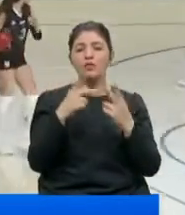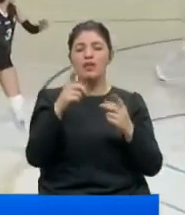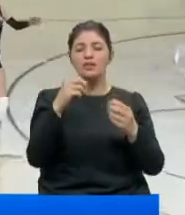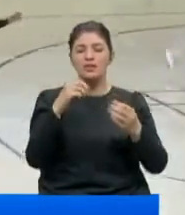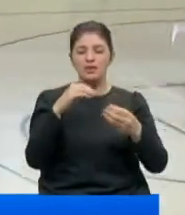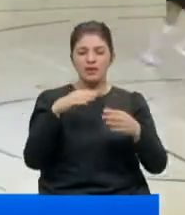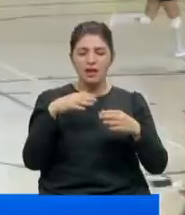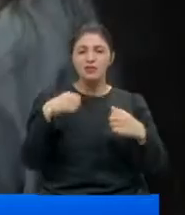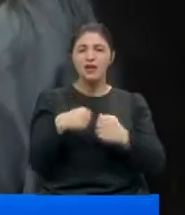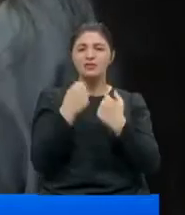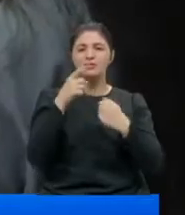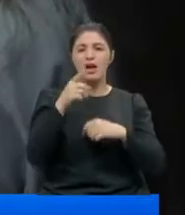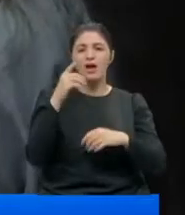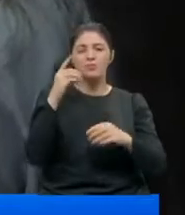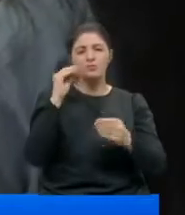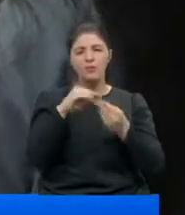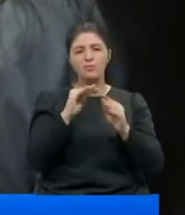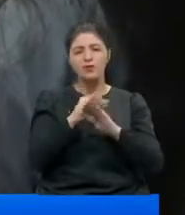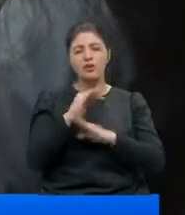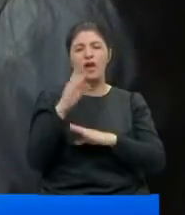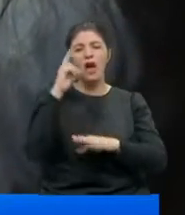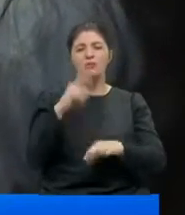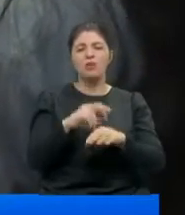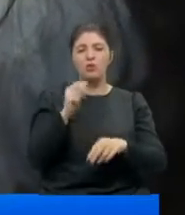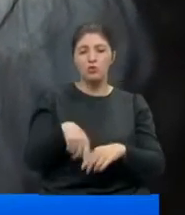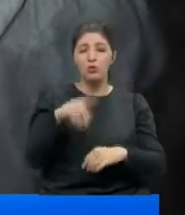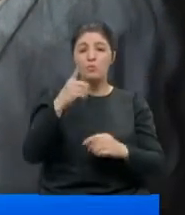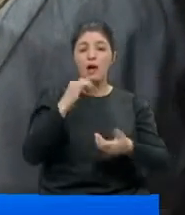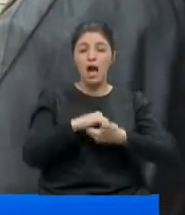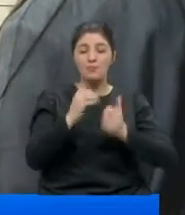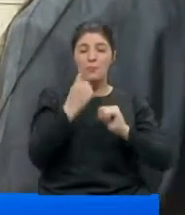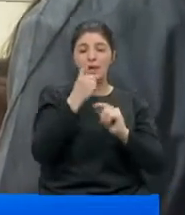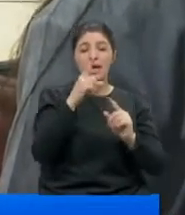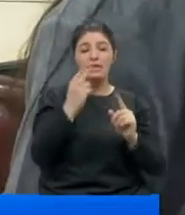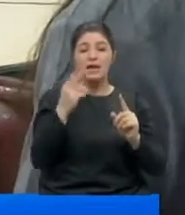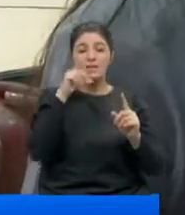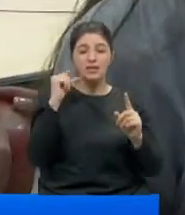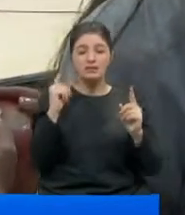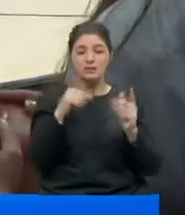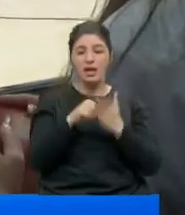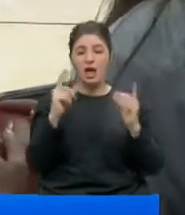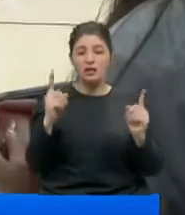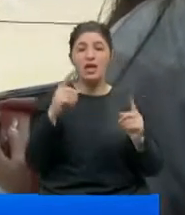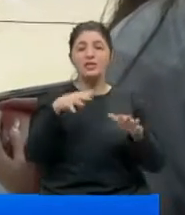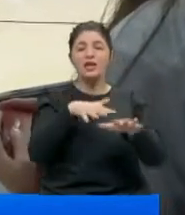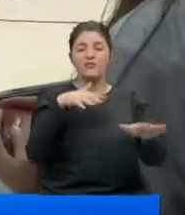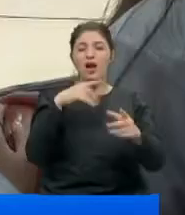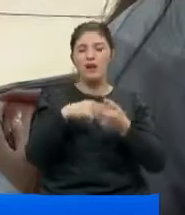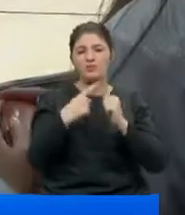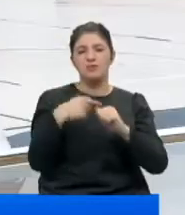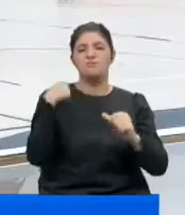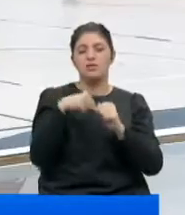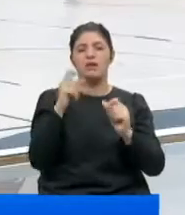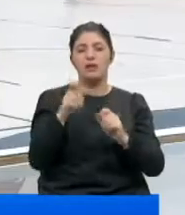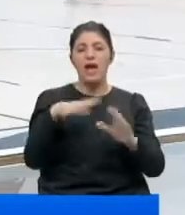günü. Trafik Haklarım Derneği başlattığı kampanyayı 1-7 Mayıs tarihleri arasındaki trafik haftasında da